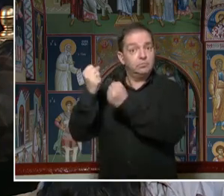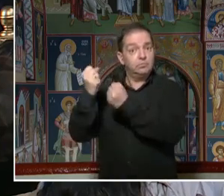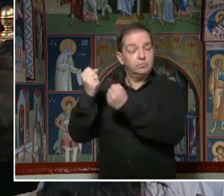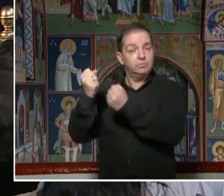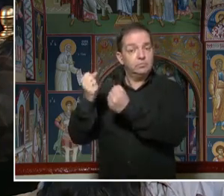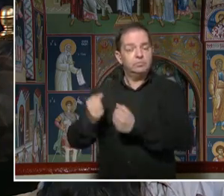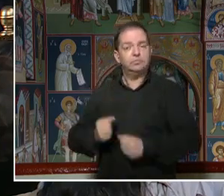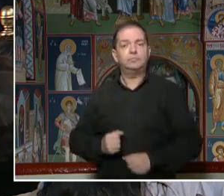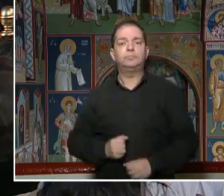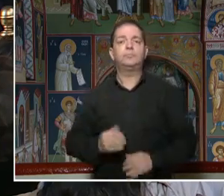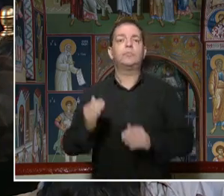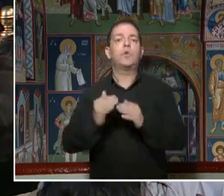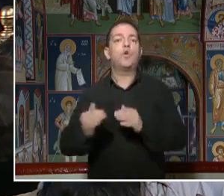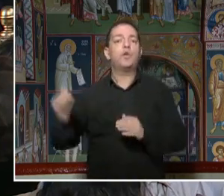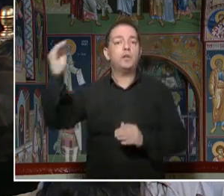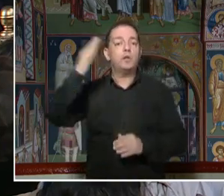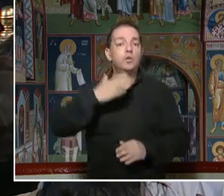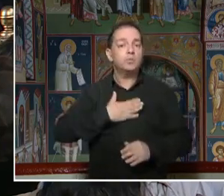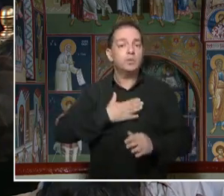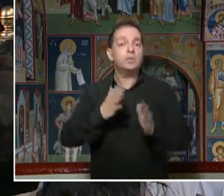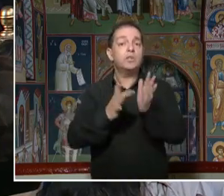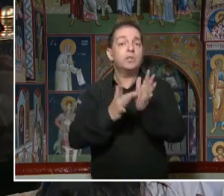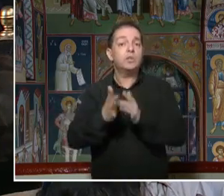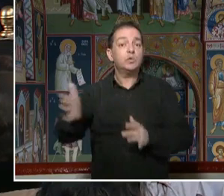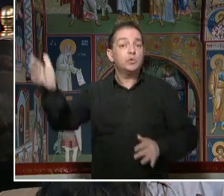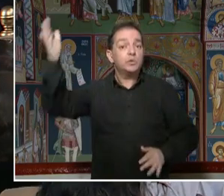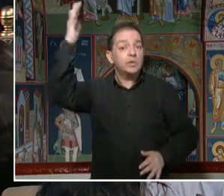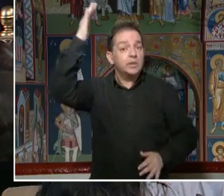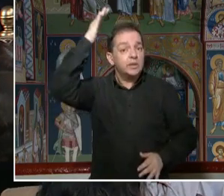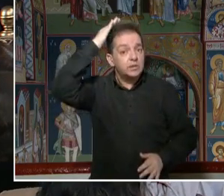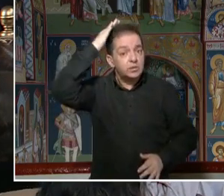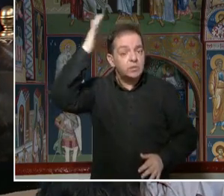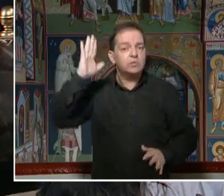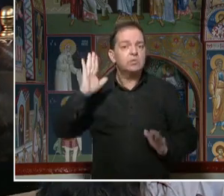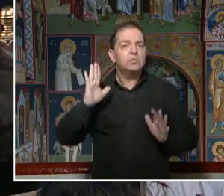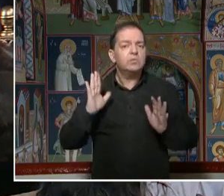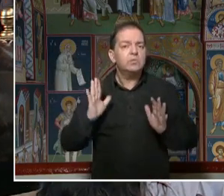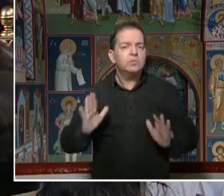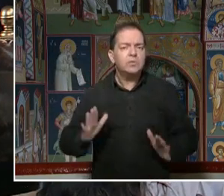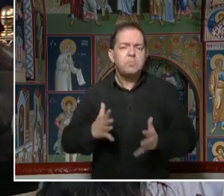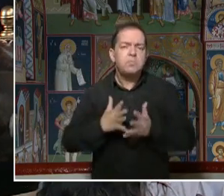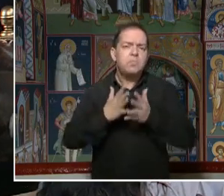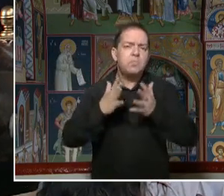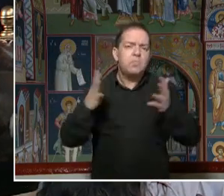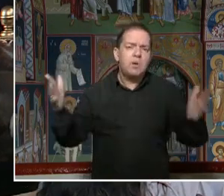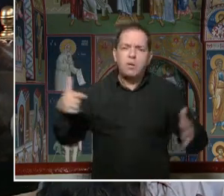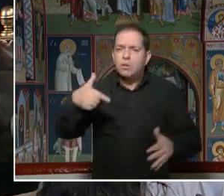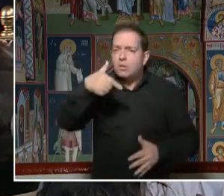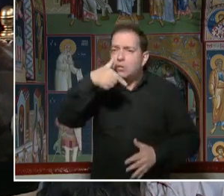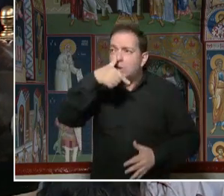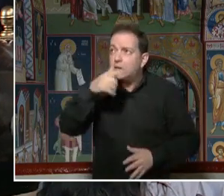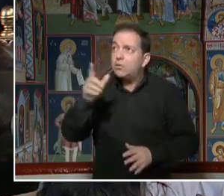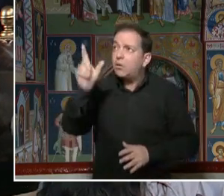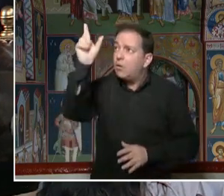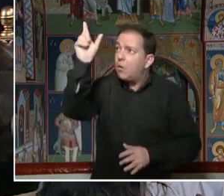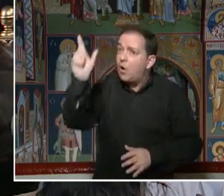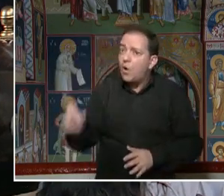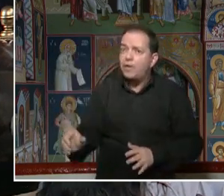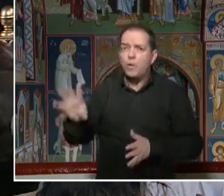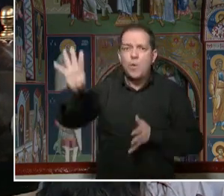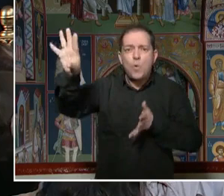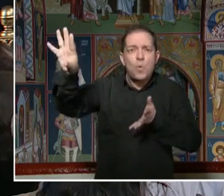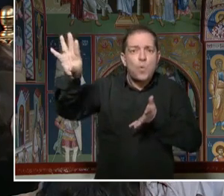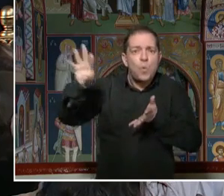Ο Κύριος μας Ιησούς Χριστός εκφράζεται ως άκρα ταπείνωσης, με